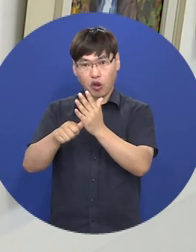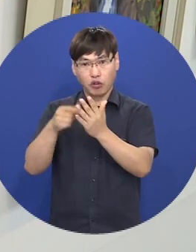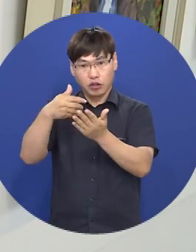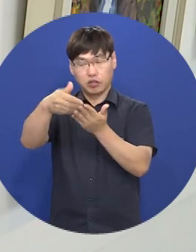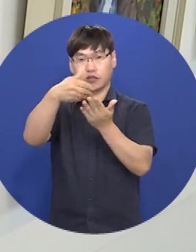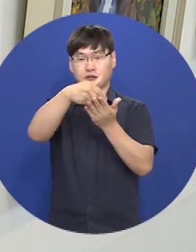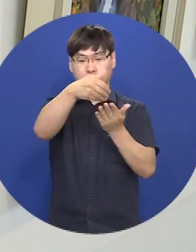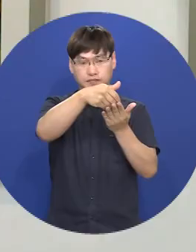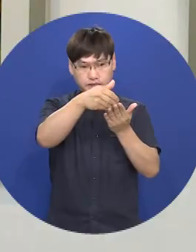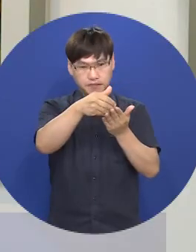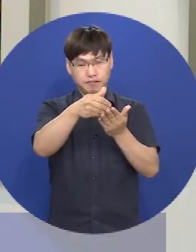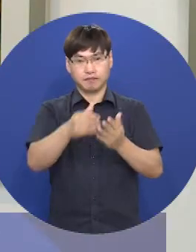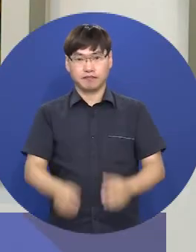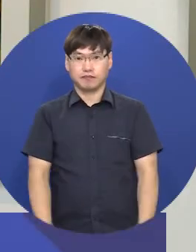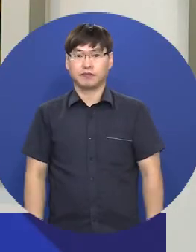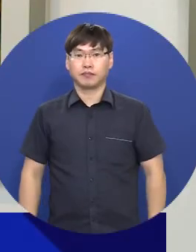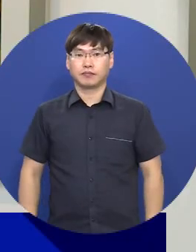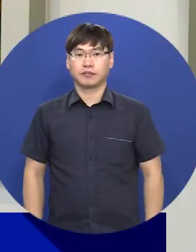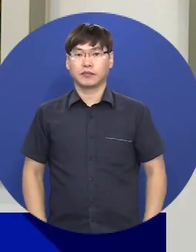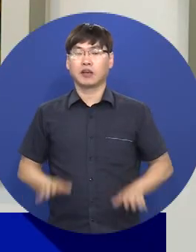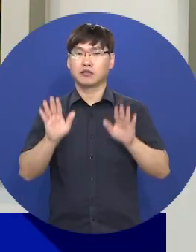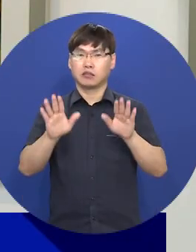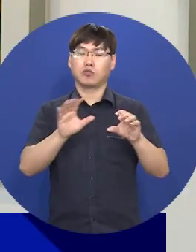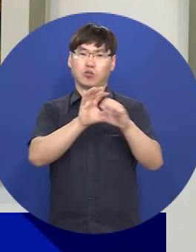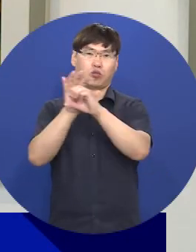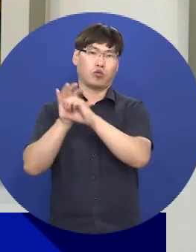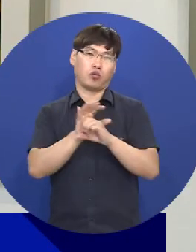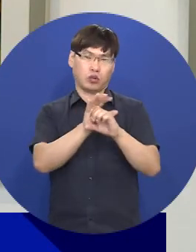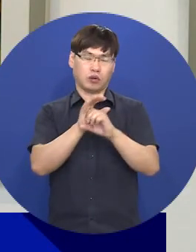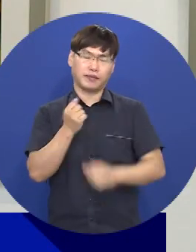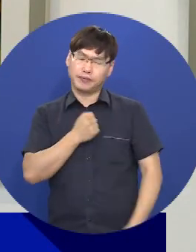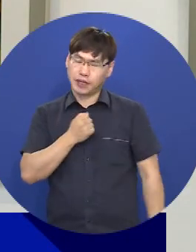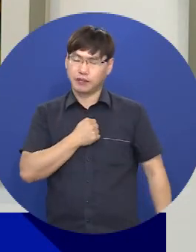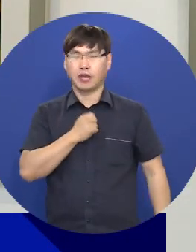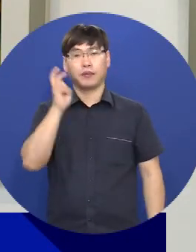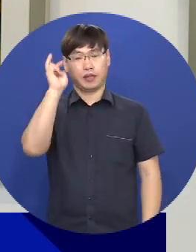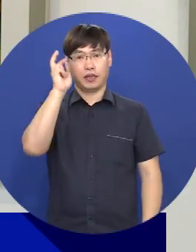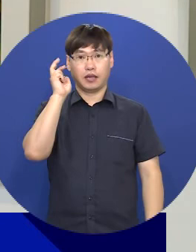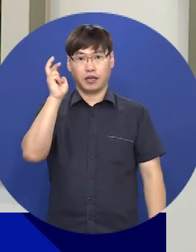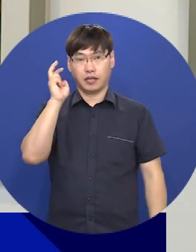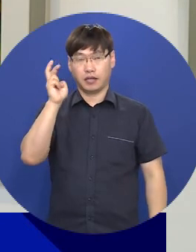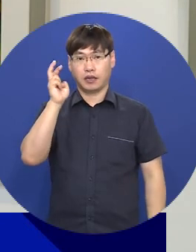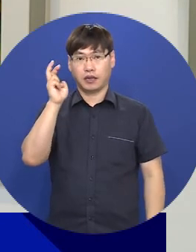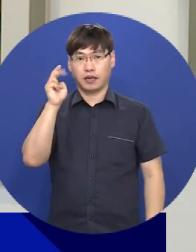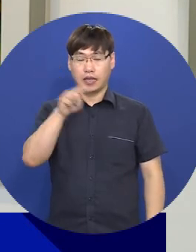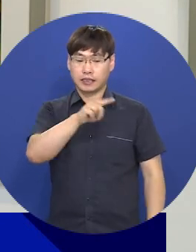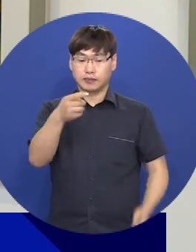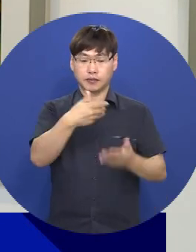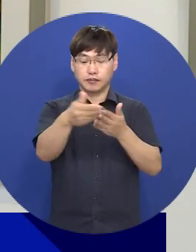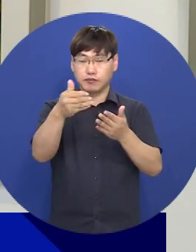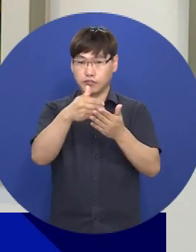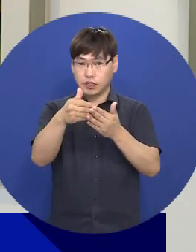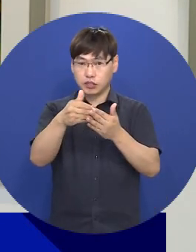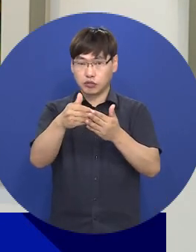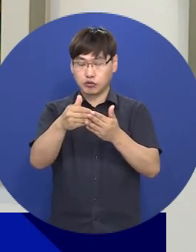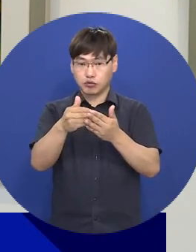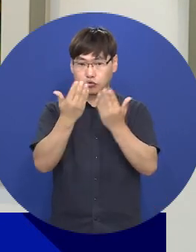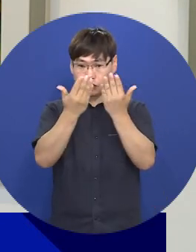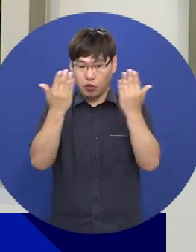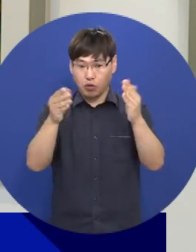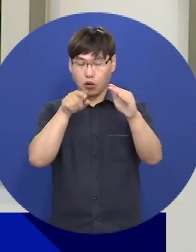했습니다. 코로나 시기에 너무나 답답하실 텐데 그래도 이렇게 들리셔서